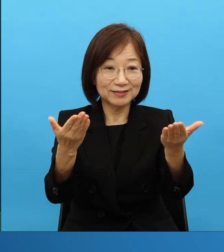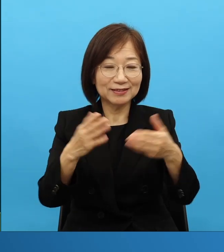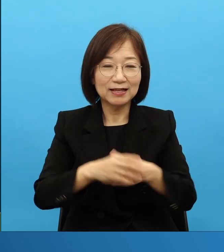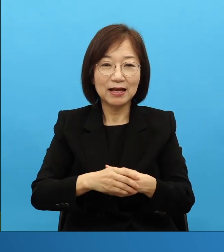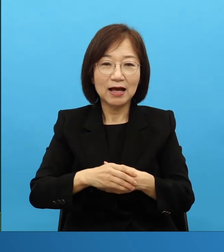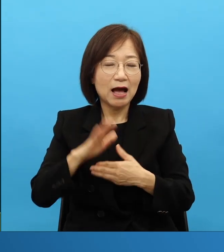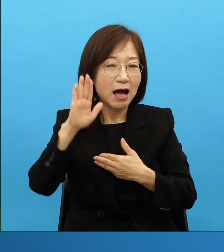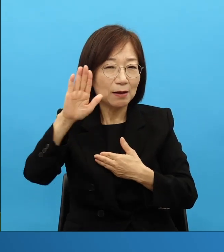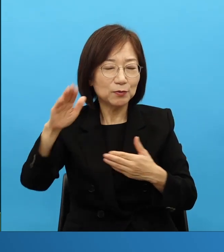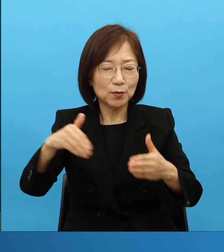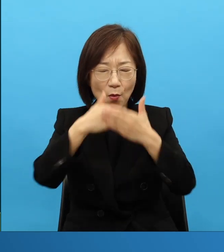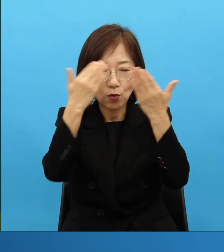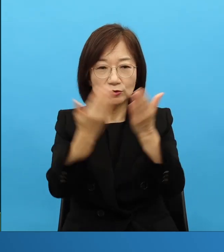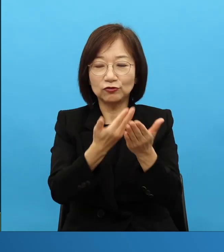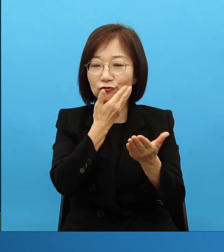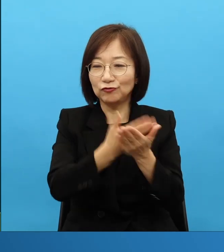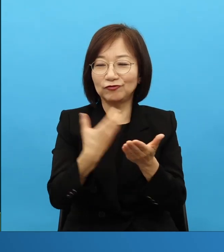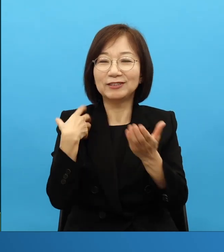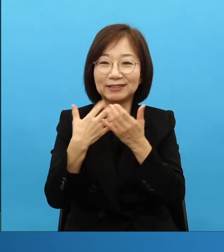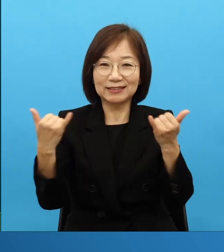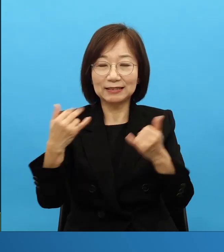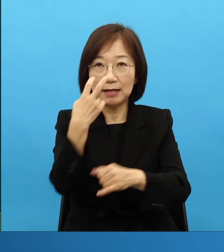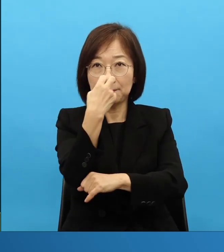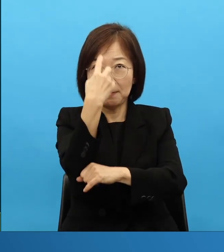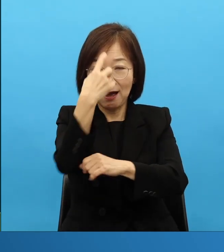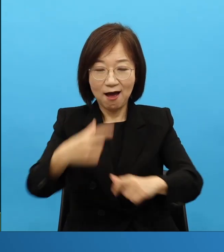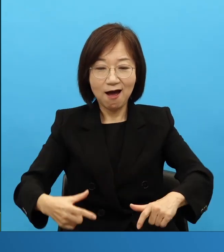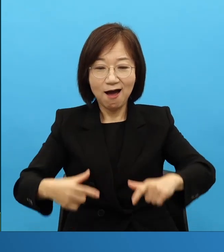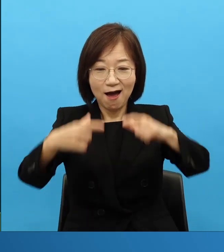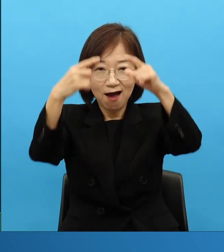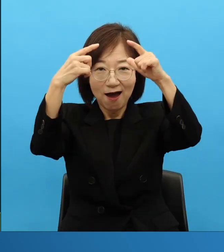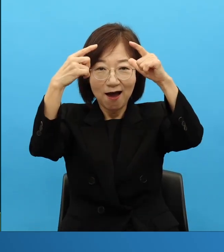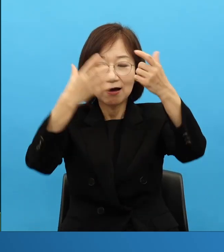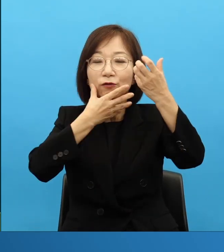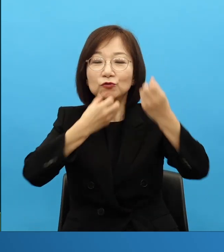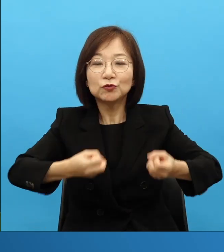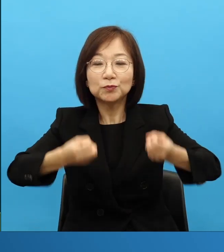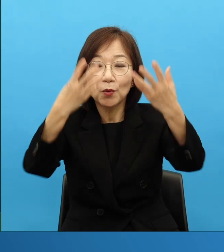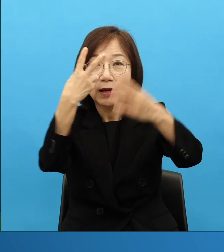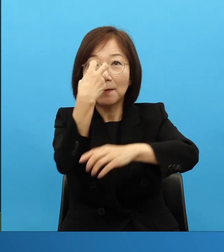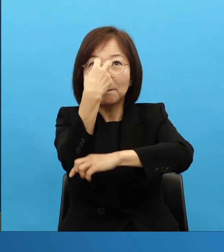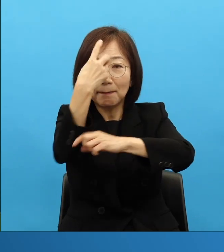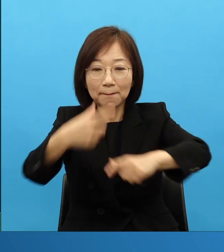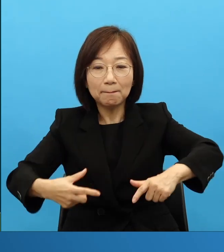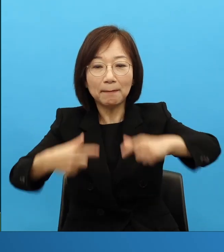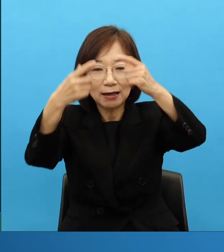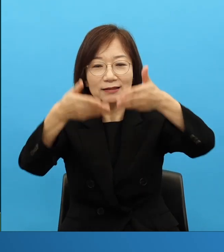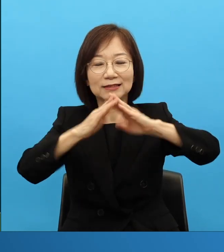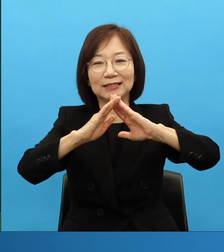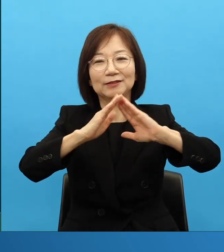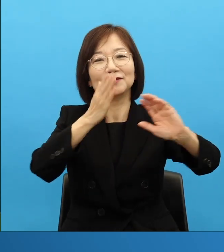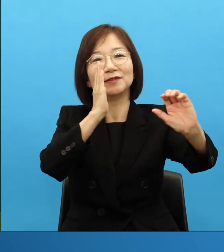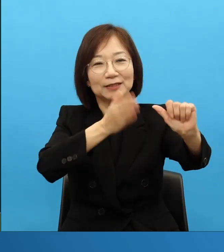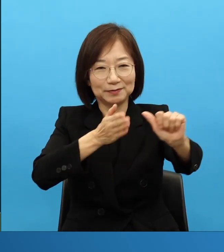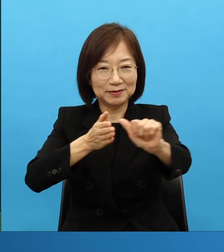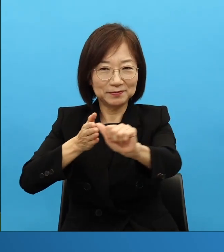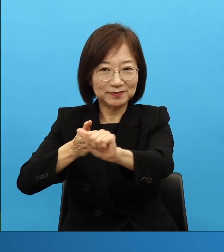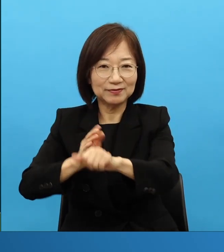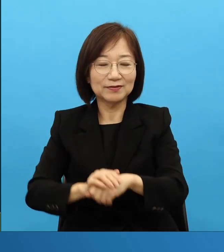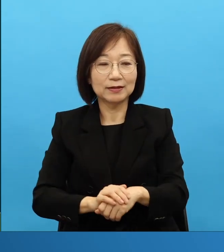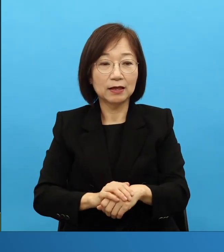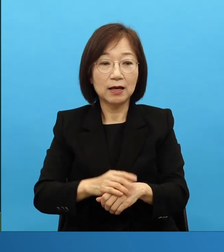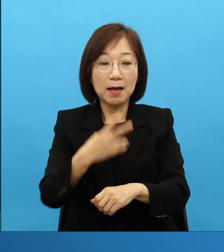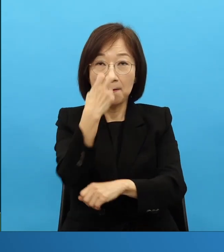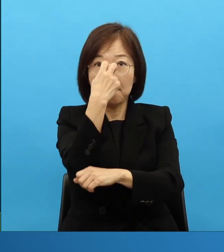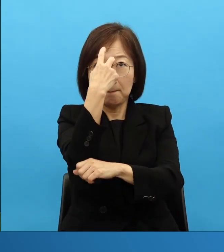망대를 세워라. All the church officers be 축복의 raised, 망대를 세워야 올 거 아니에요. raise the blessed partisan so people can come. 망대를 세워야 빛을 비출